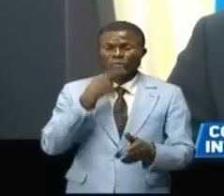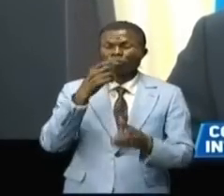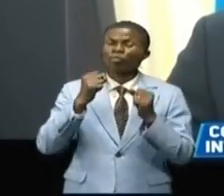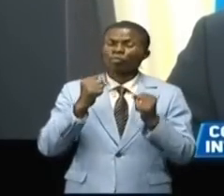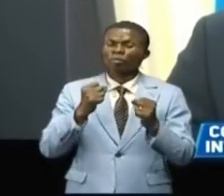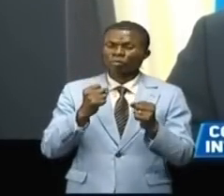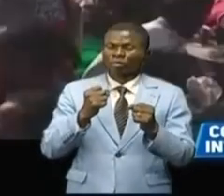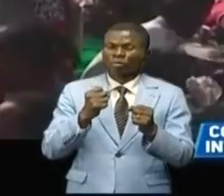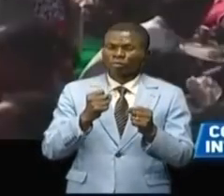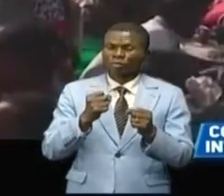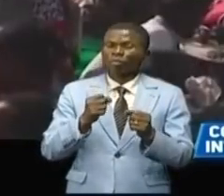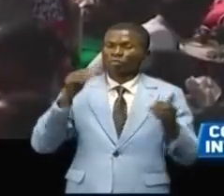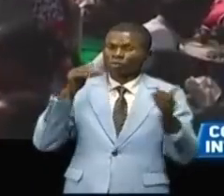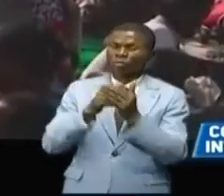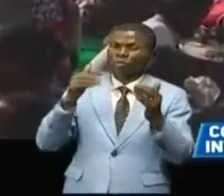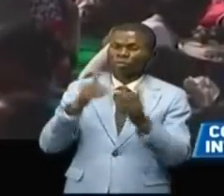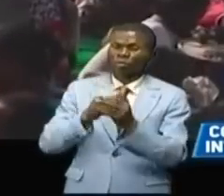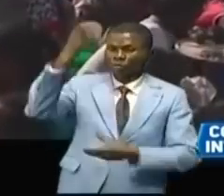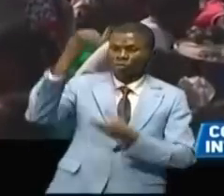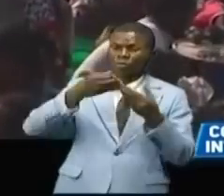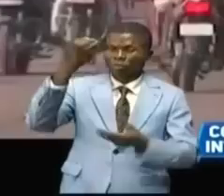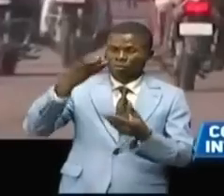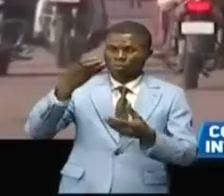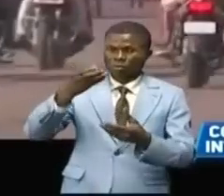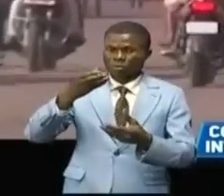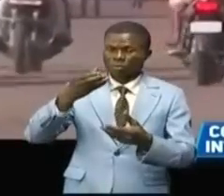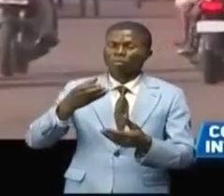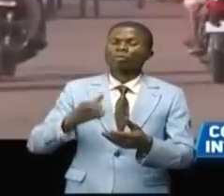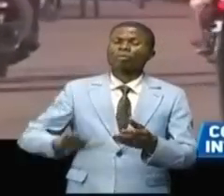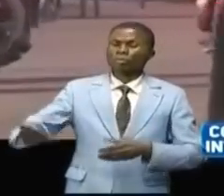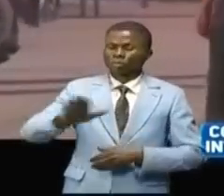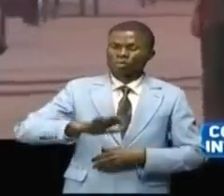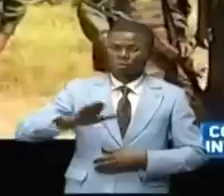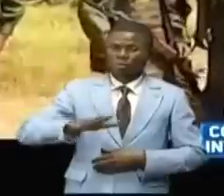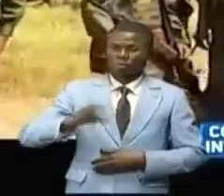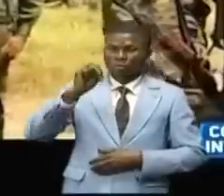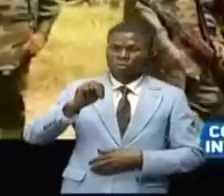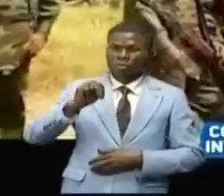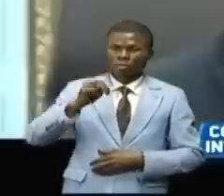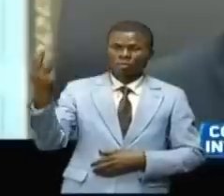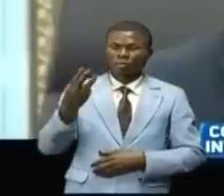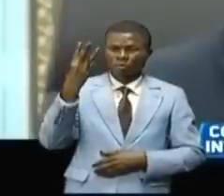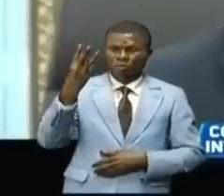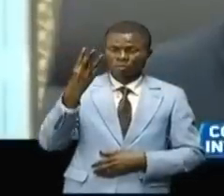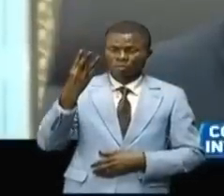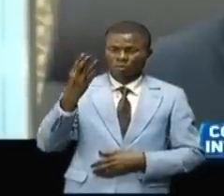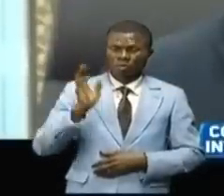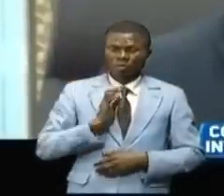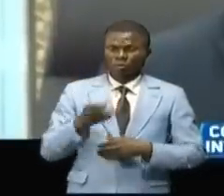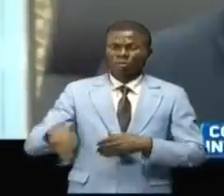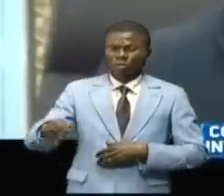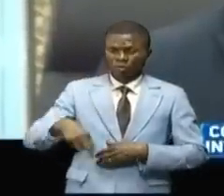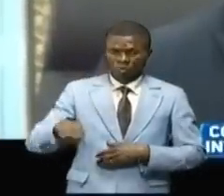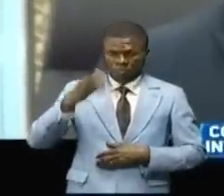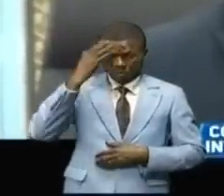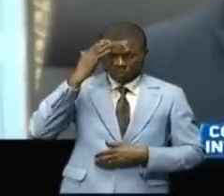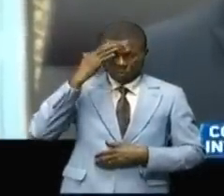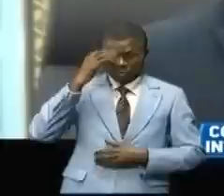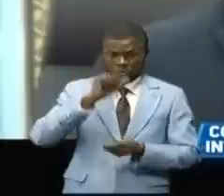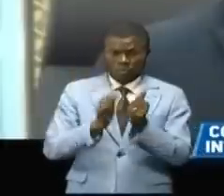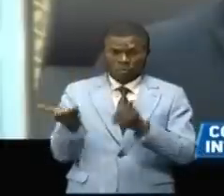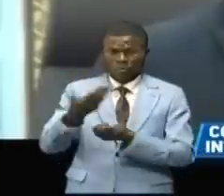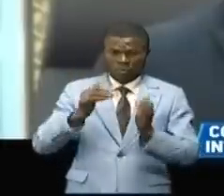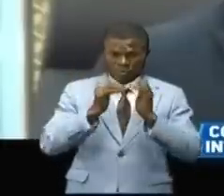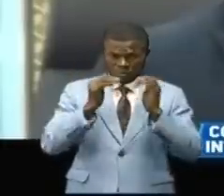pour condamner l'agression rwandaise dont est victime son pays via le M23. Dans notre sous-région, comme vous le savez, il y a quand même une rupture de la